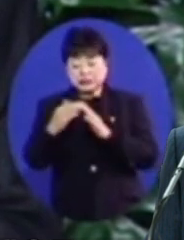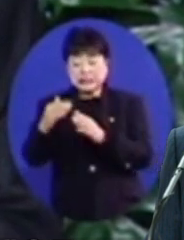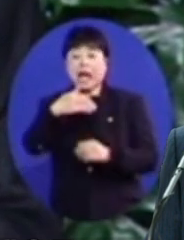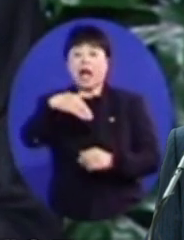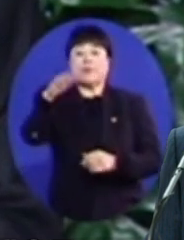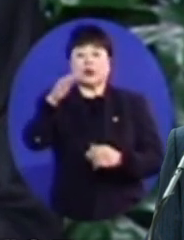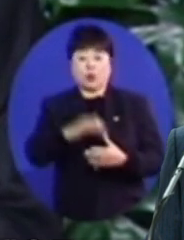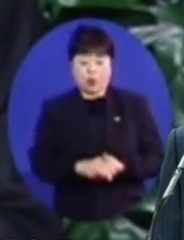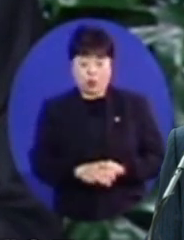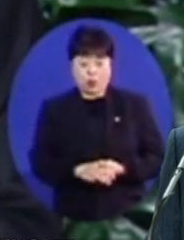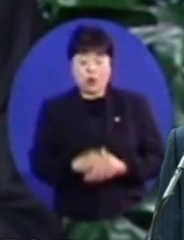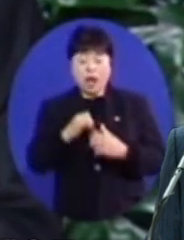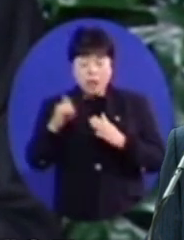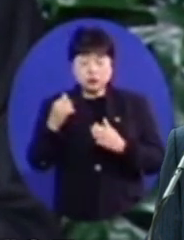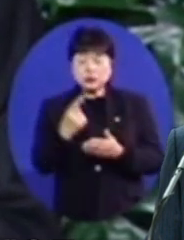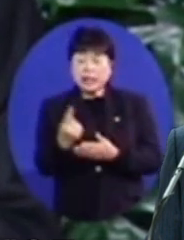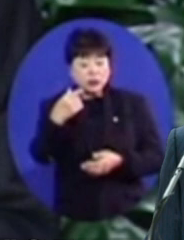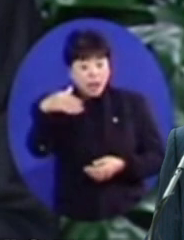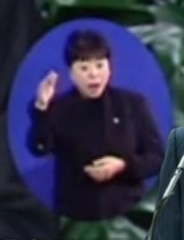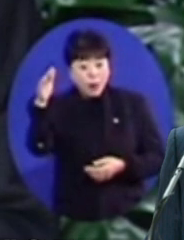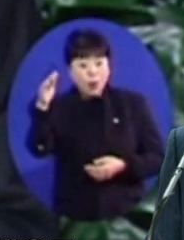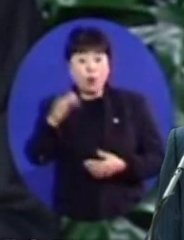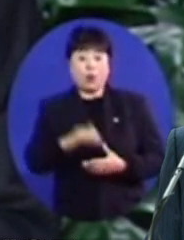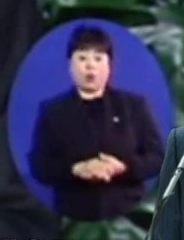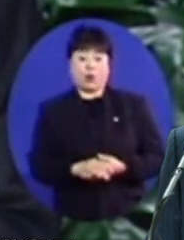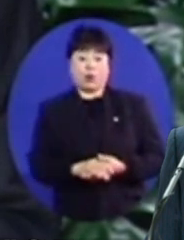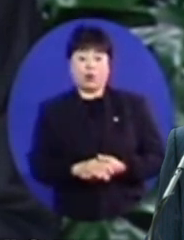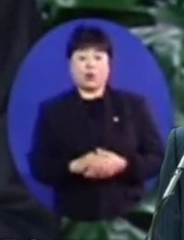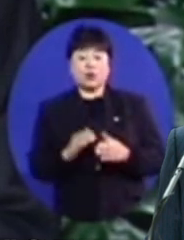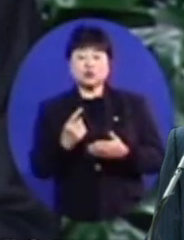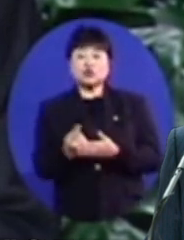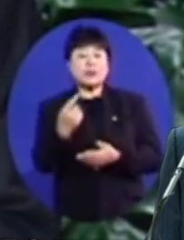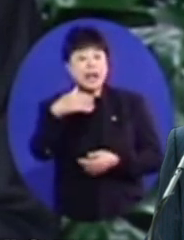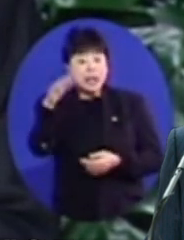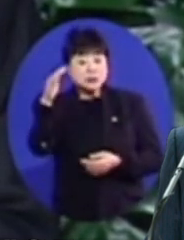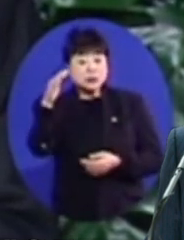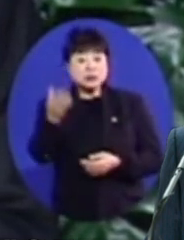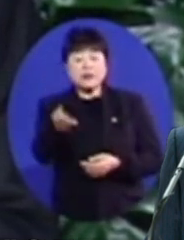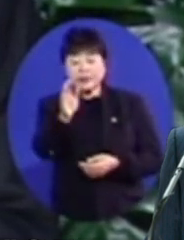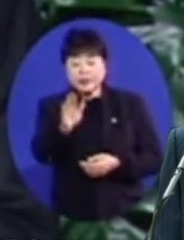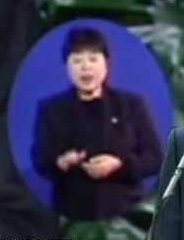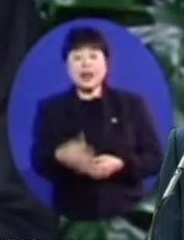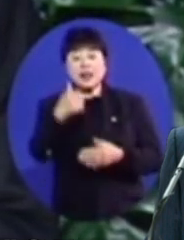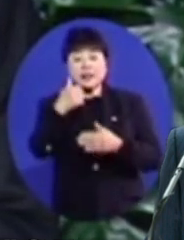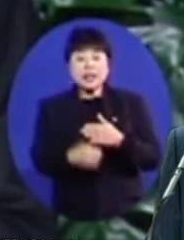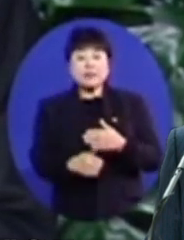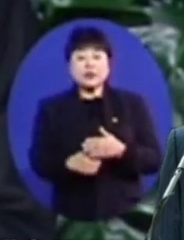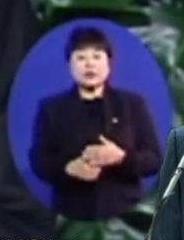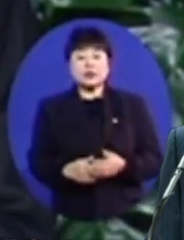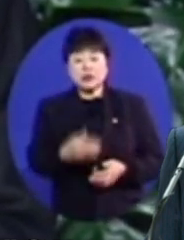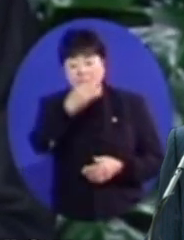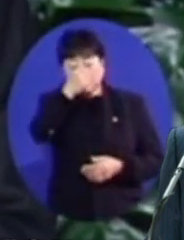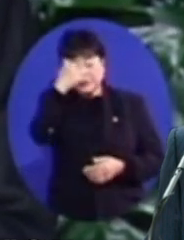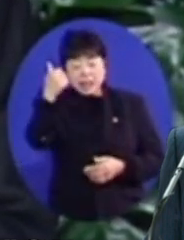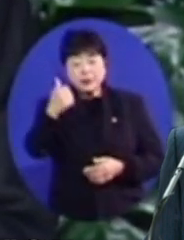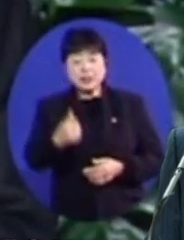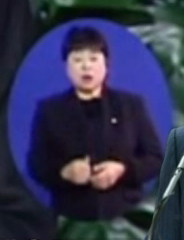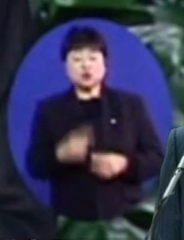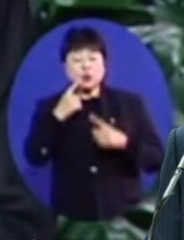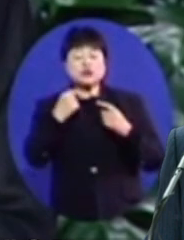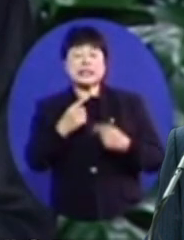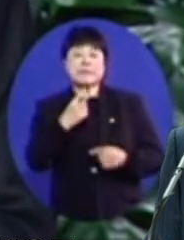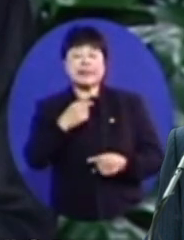하고 온 가족들 다 데리고 어느 날 출발했었습니다 그런데 남겨 놓은 것은 할아버지 할머니 저만 남겨